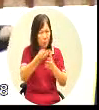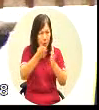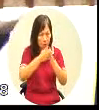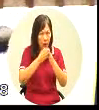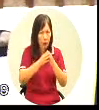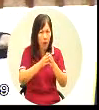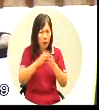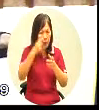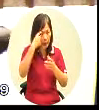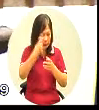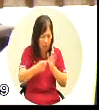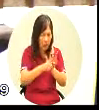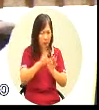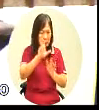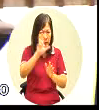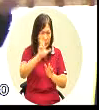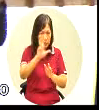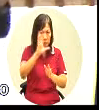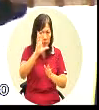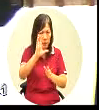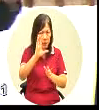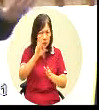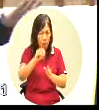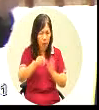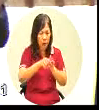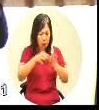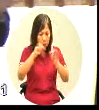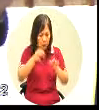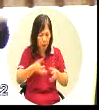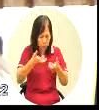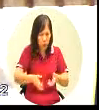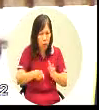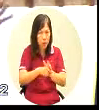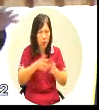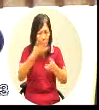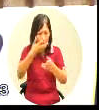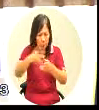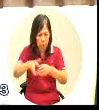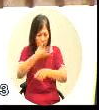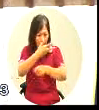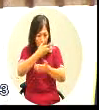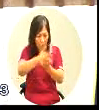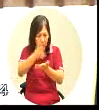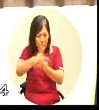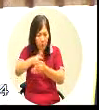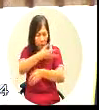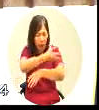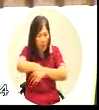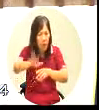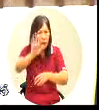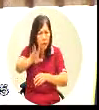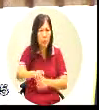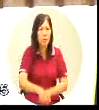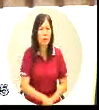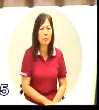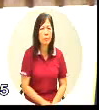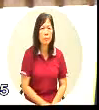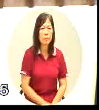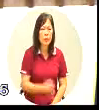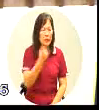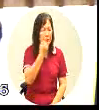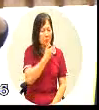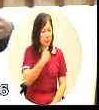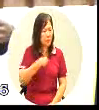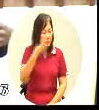天70万吨的水哦？那 排放出80-90万吨的水排放到大海，有没有可能